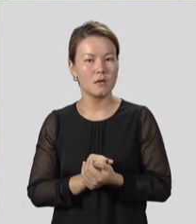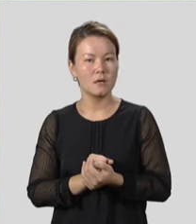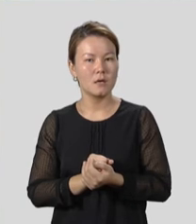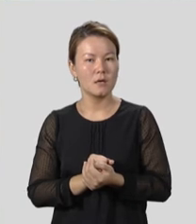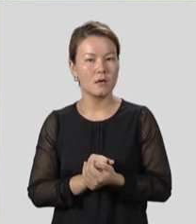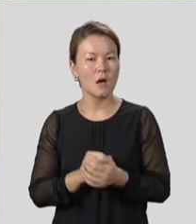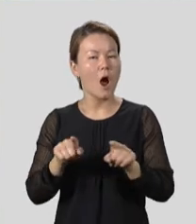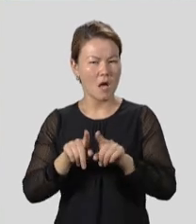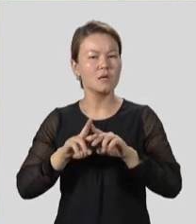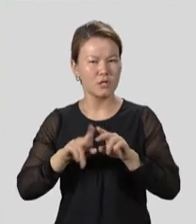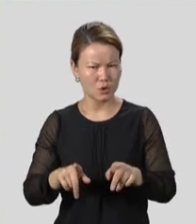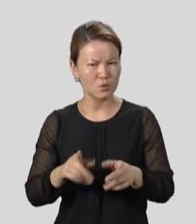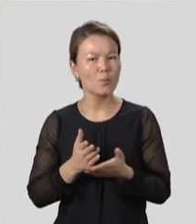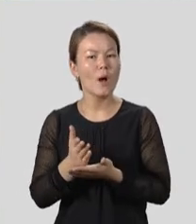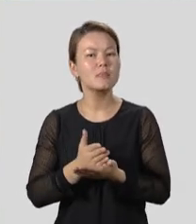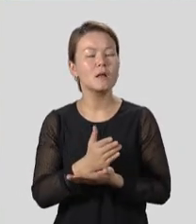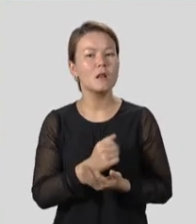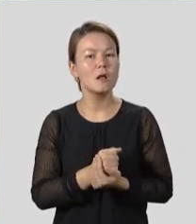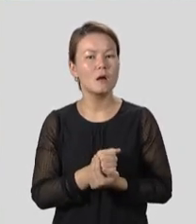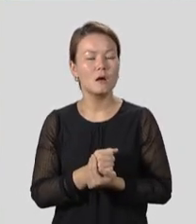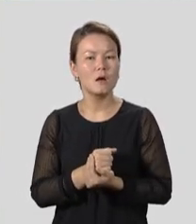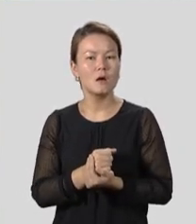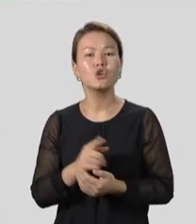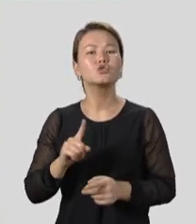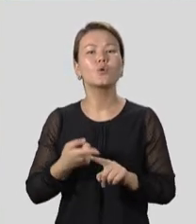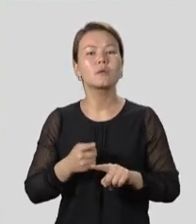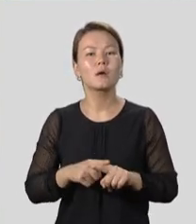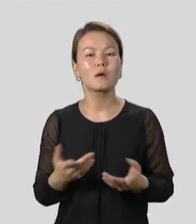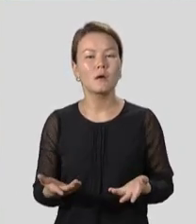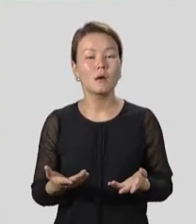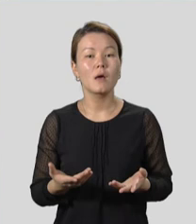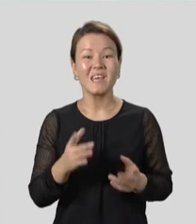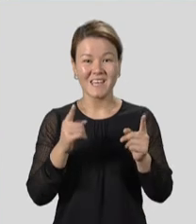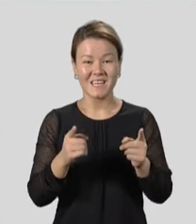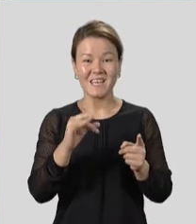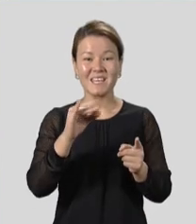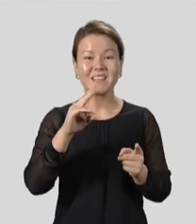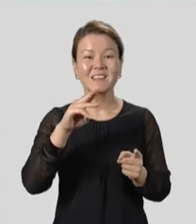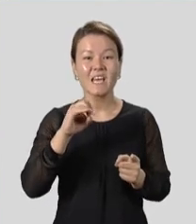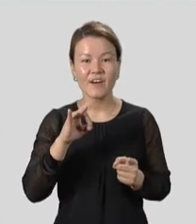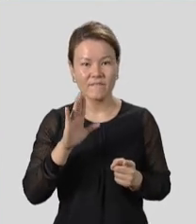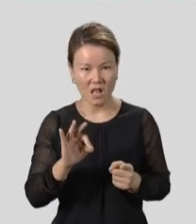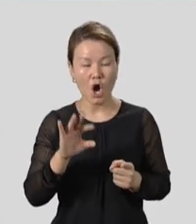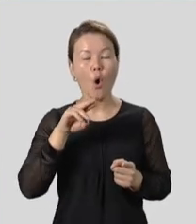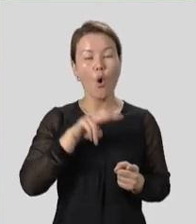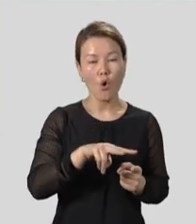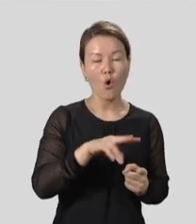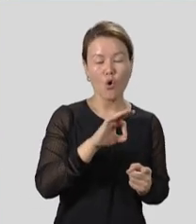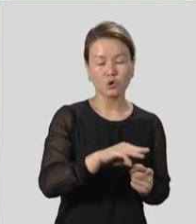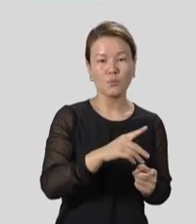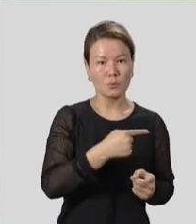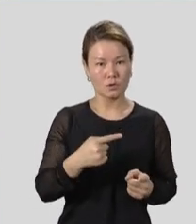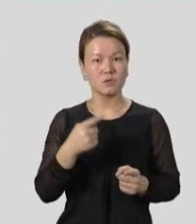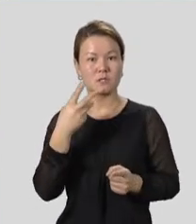модель, аналитическую модель. Что это? Интервал от минус 2 до